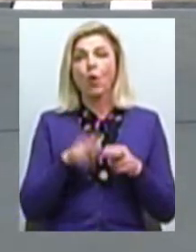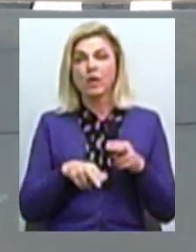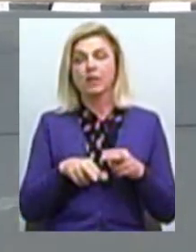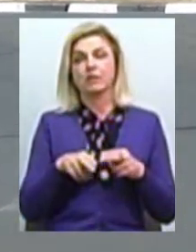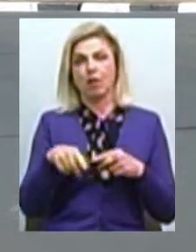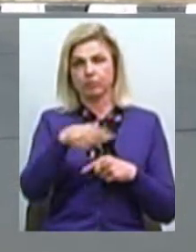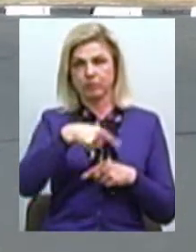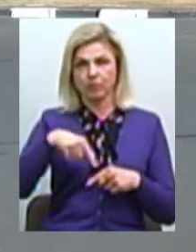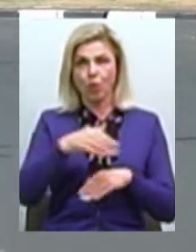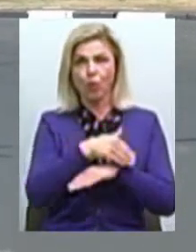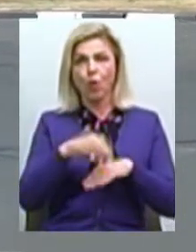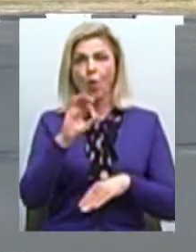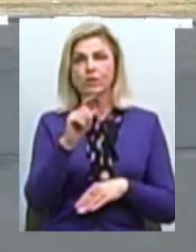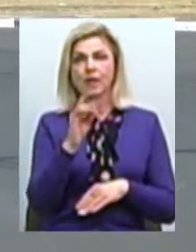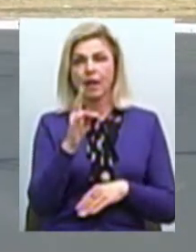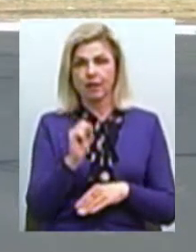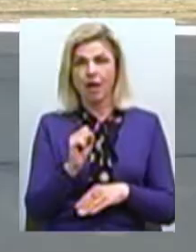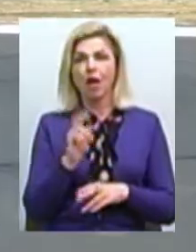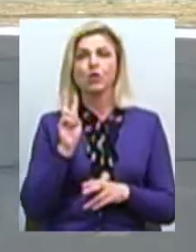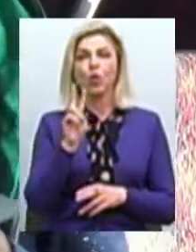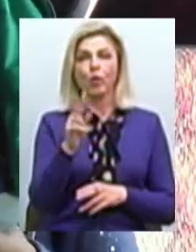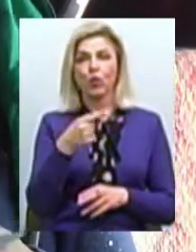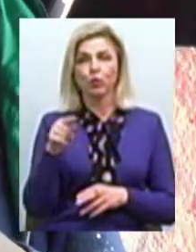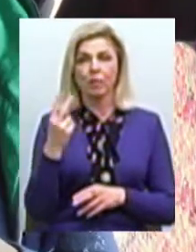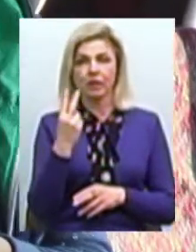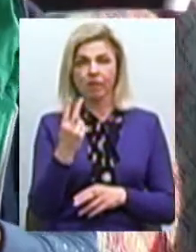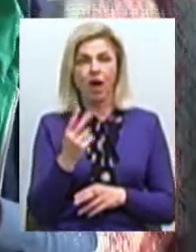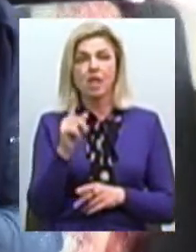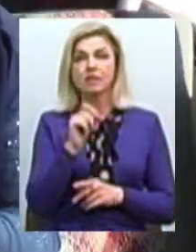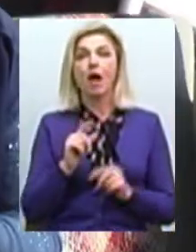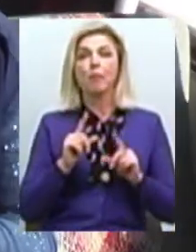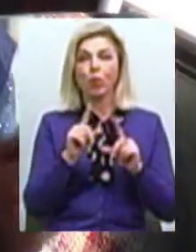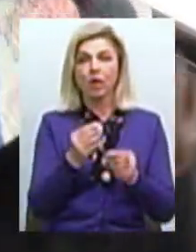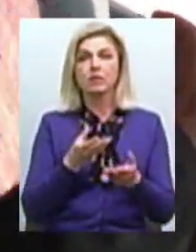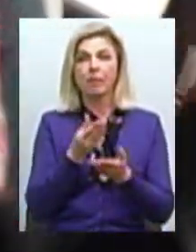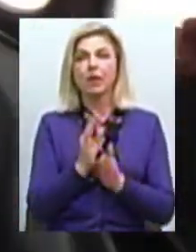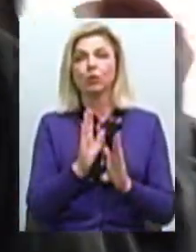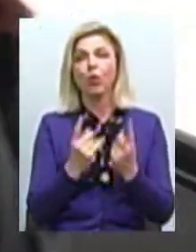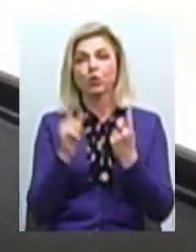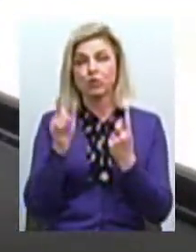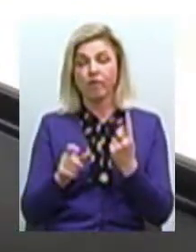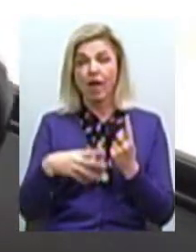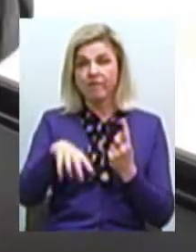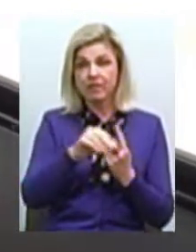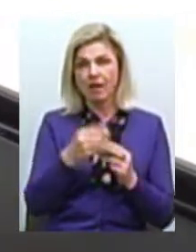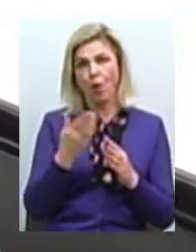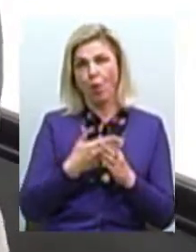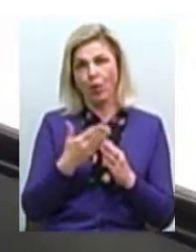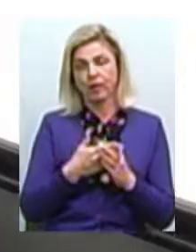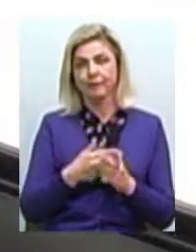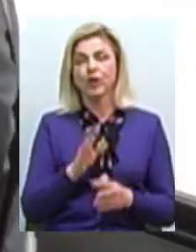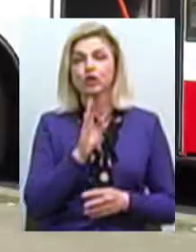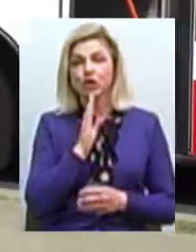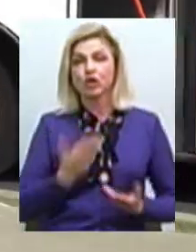Озерна від'їжджає тролейбус номер 2. За проїзд сплачує лише одна жінка, інші пасажири – пільговики. Тетяна Бойко живе у